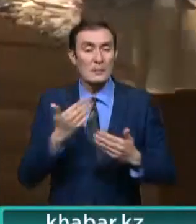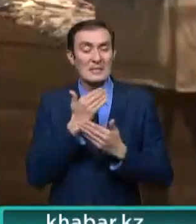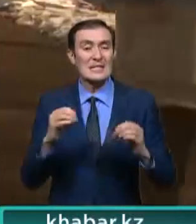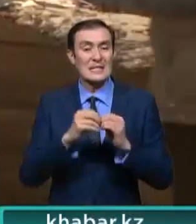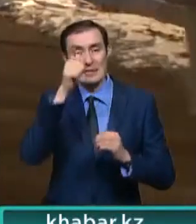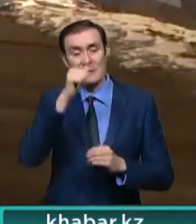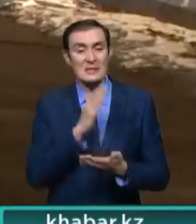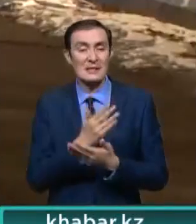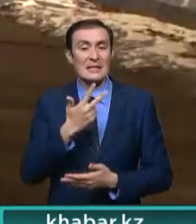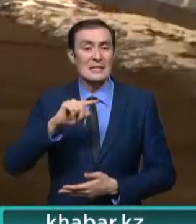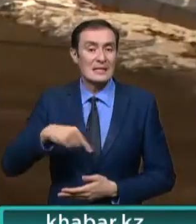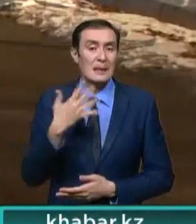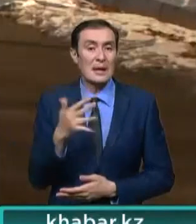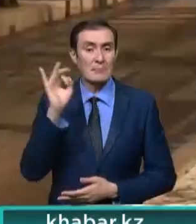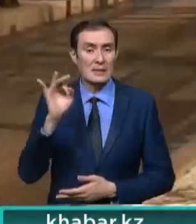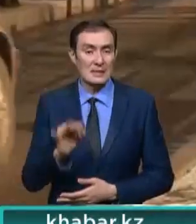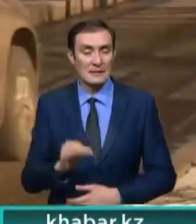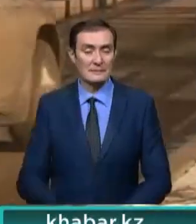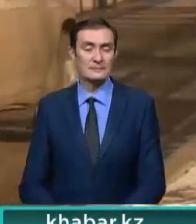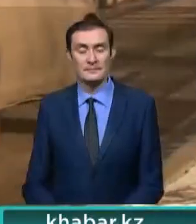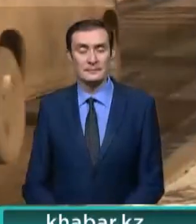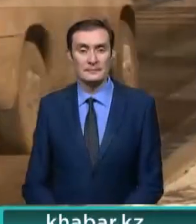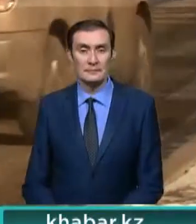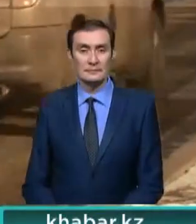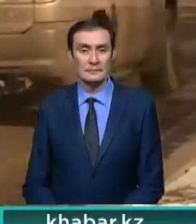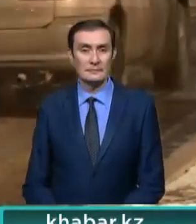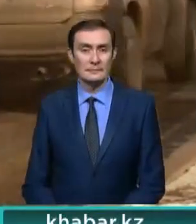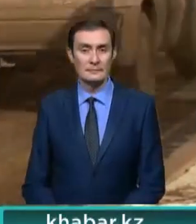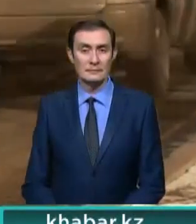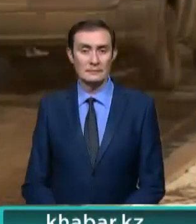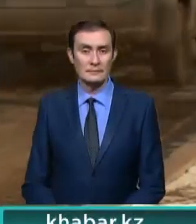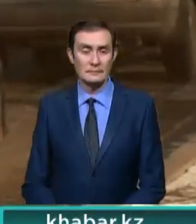месяцев составил 3,5%. Алмау Разбаева, Кинджи Амраев. Итоги дня. Алматы.